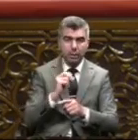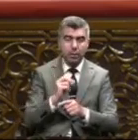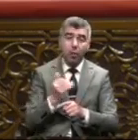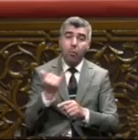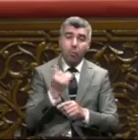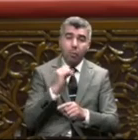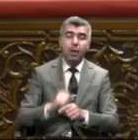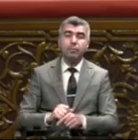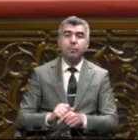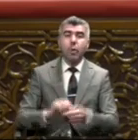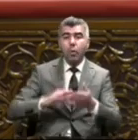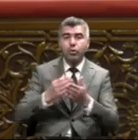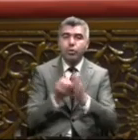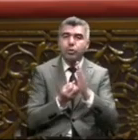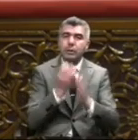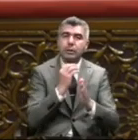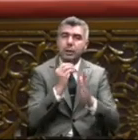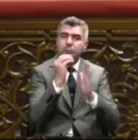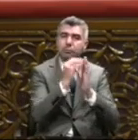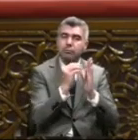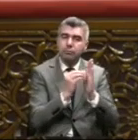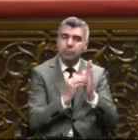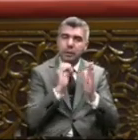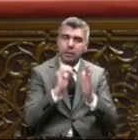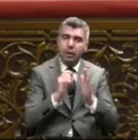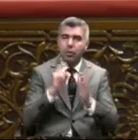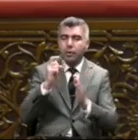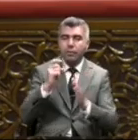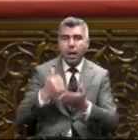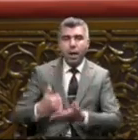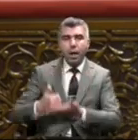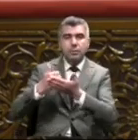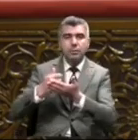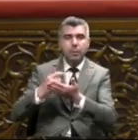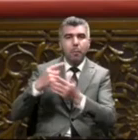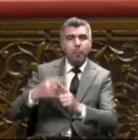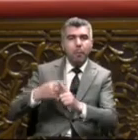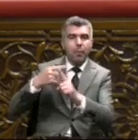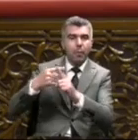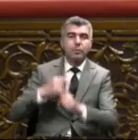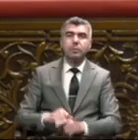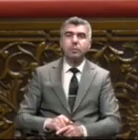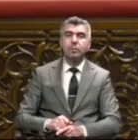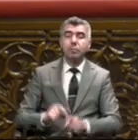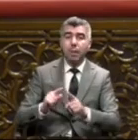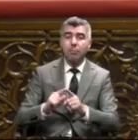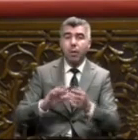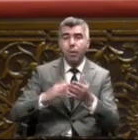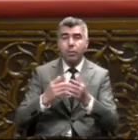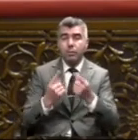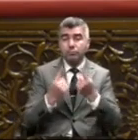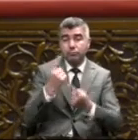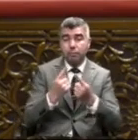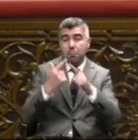الى ان يحمل جديدا فيما يتعلق بتحسين دخل الطبقه الشغيله فاذا كانت مداخيل الدوله محدوده